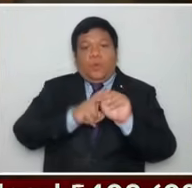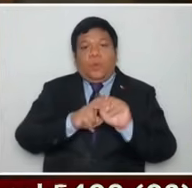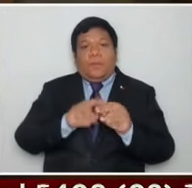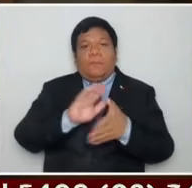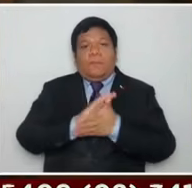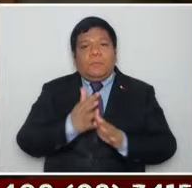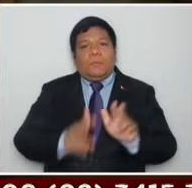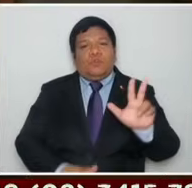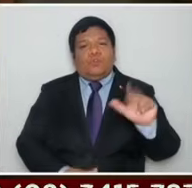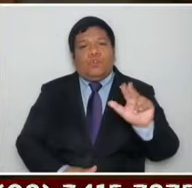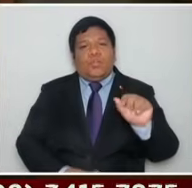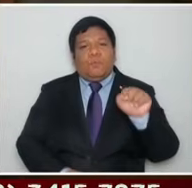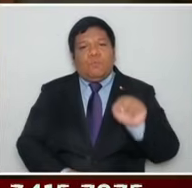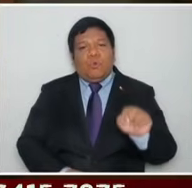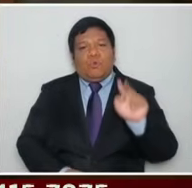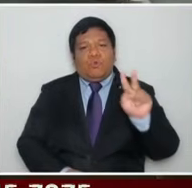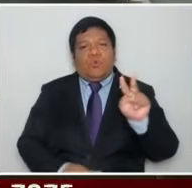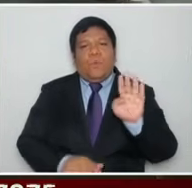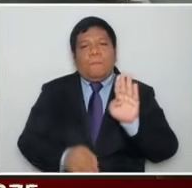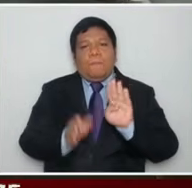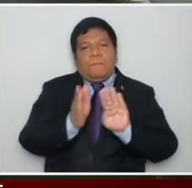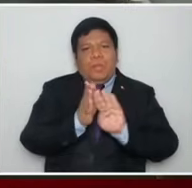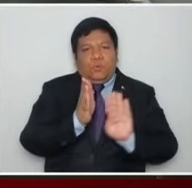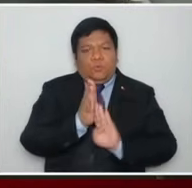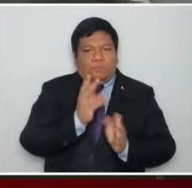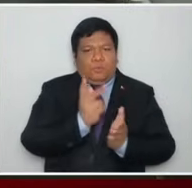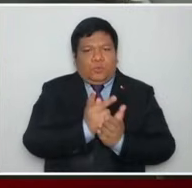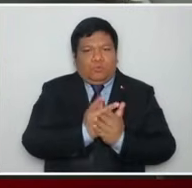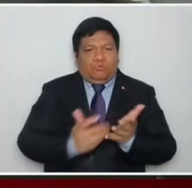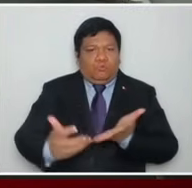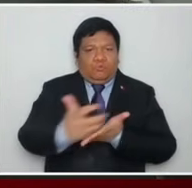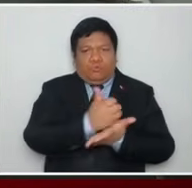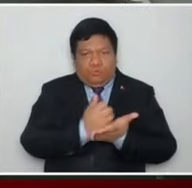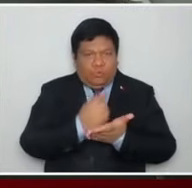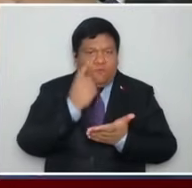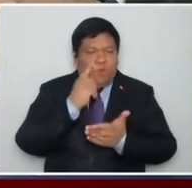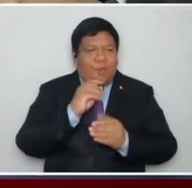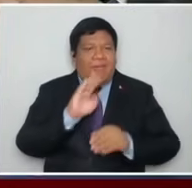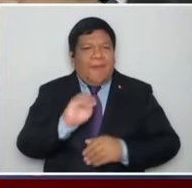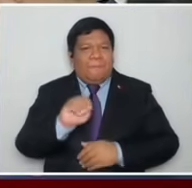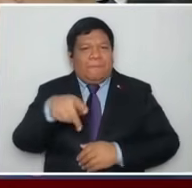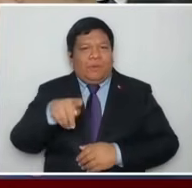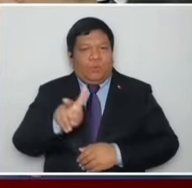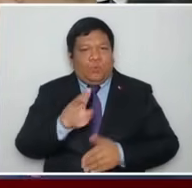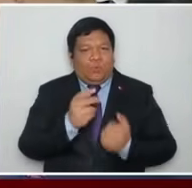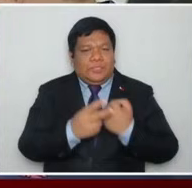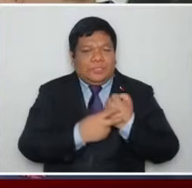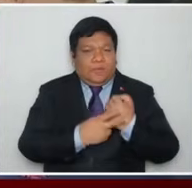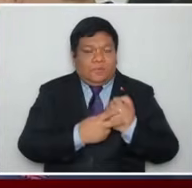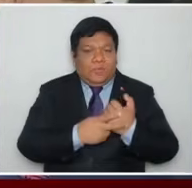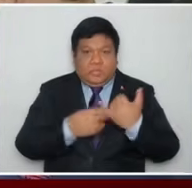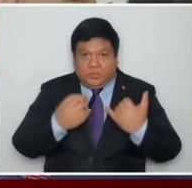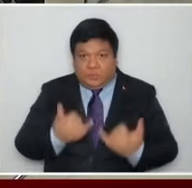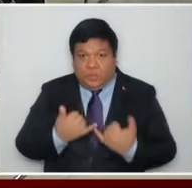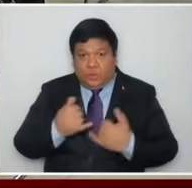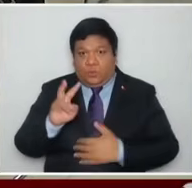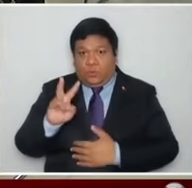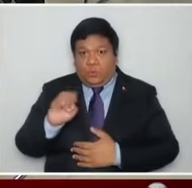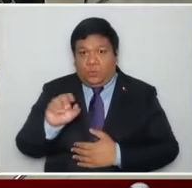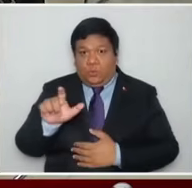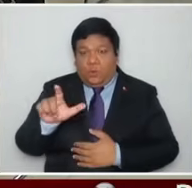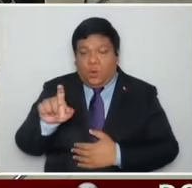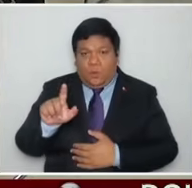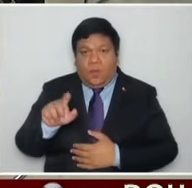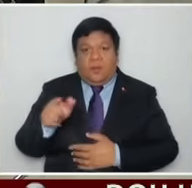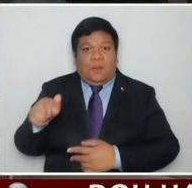13.2 billion pesos ang aming nakolekta. Sa unang bahagi ng 2021, unti-unting nakakabawi ang Pag-ibig